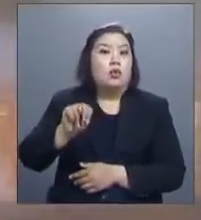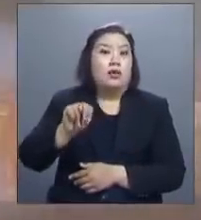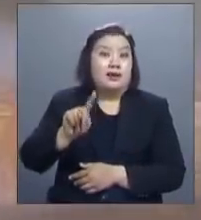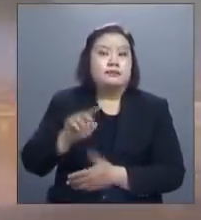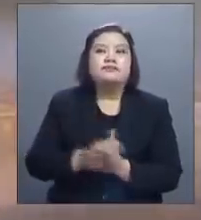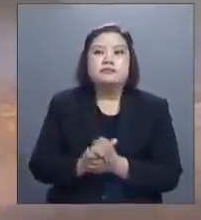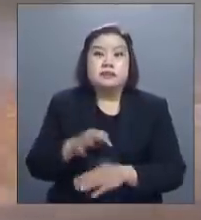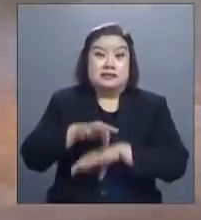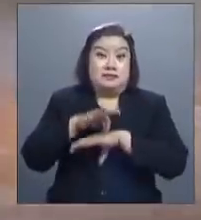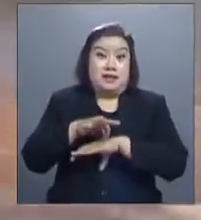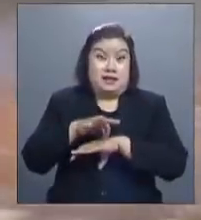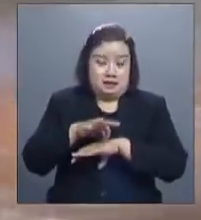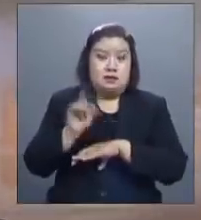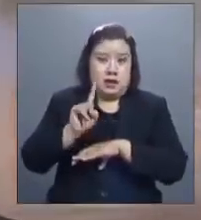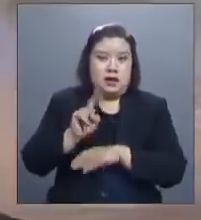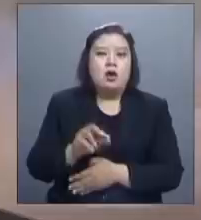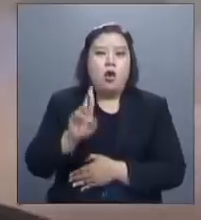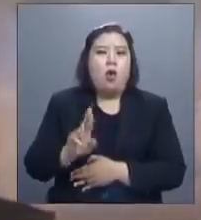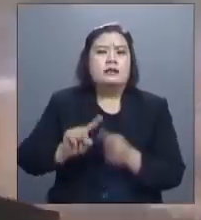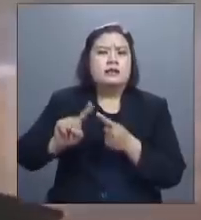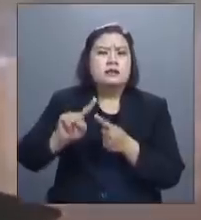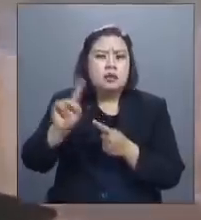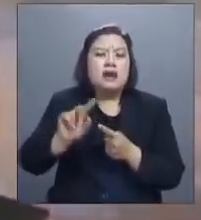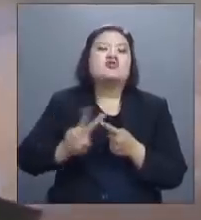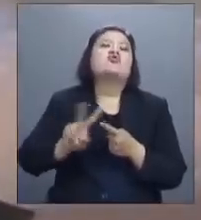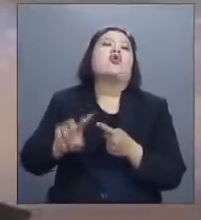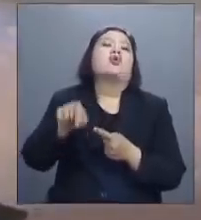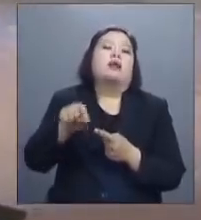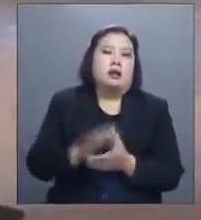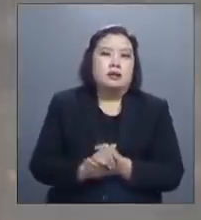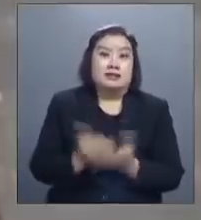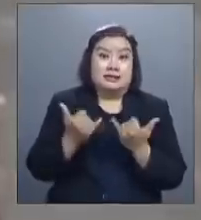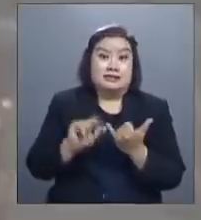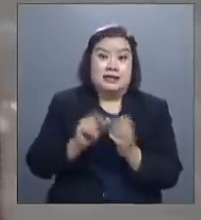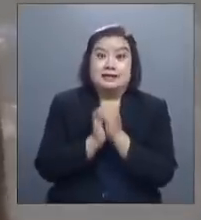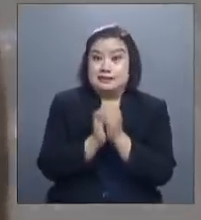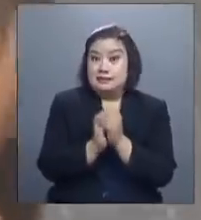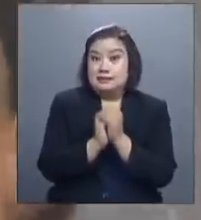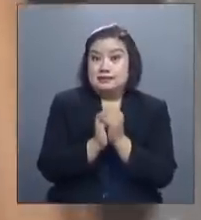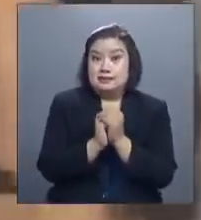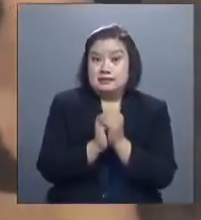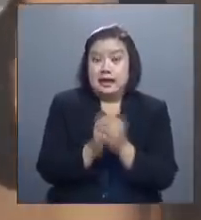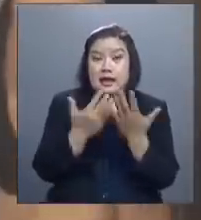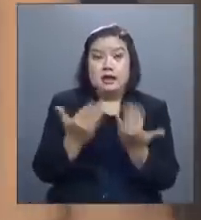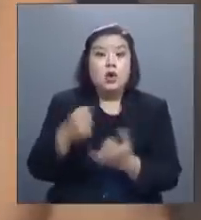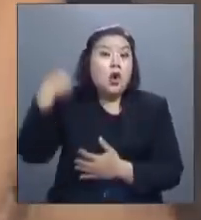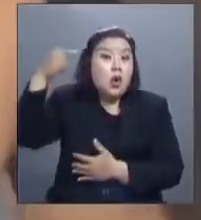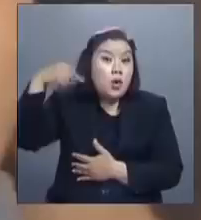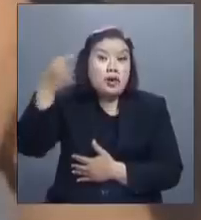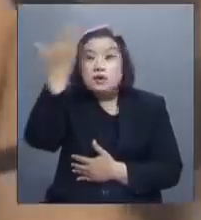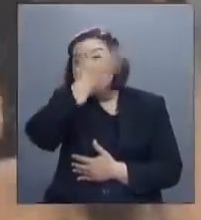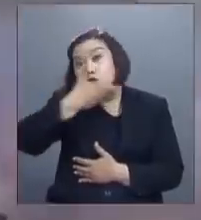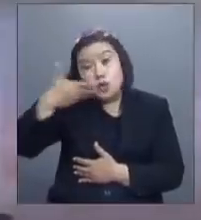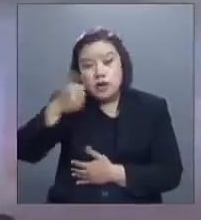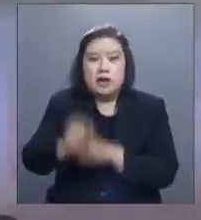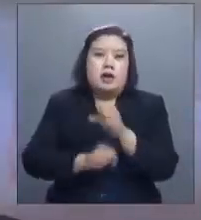รองอันดับหนึ่งเวทีนางงามมิสเวิลด์ปีนี้ที่สาธารณรัฐประชาชนจีนทำให้สาวงามวัย20ปีเป็นค